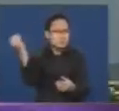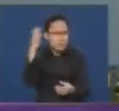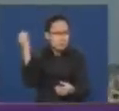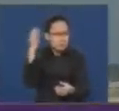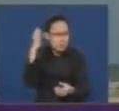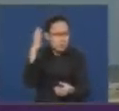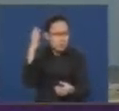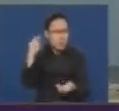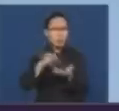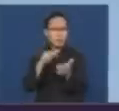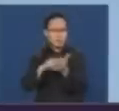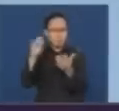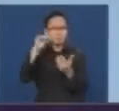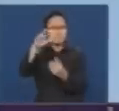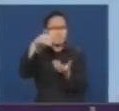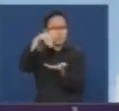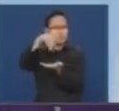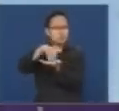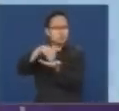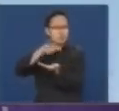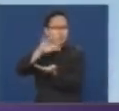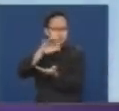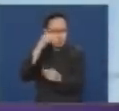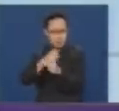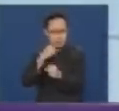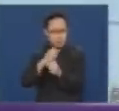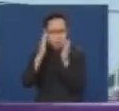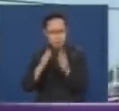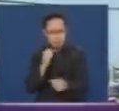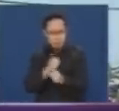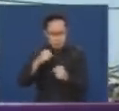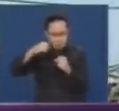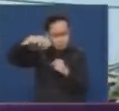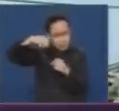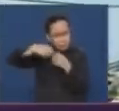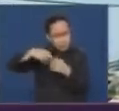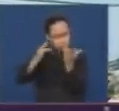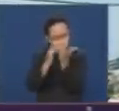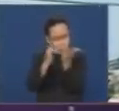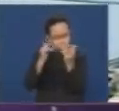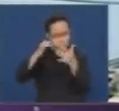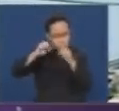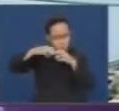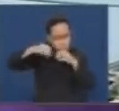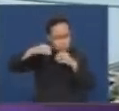ภัยที่ดังขึ้นเกิดจากความขัดข้องของศูนย์เตือนภัยซึ่งก็จะมีเจ้าหน้าที่ไปทำการแก้ไขโดยด่วนค่ะ